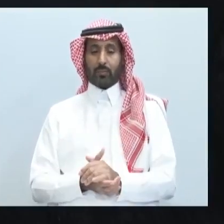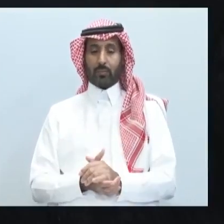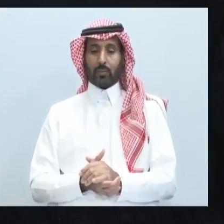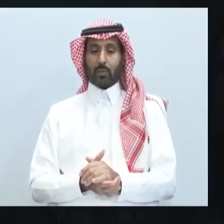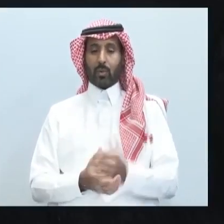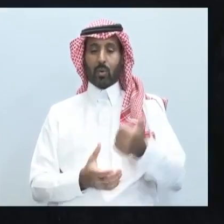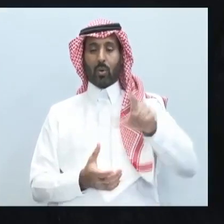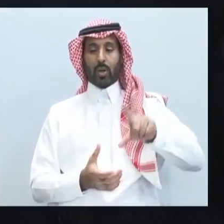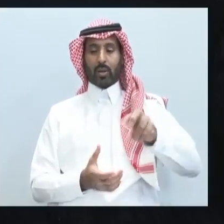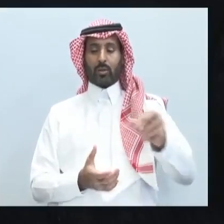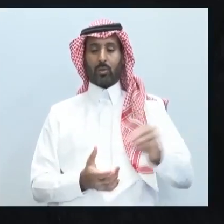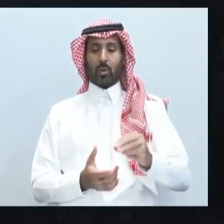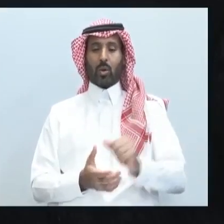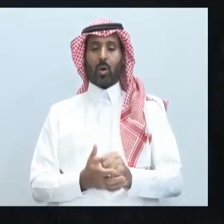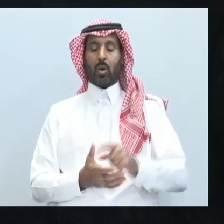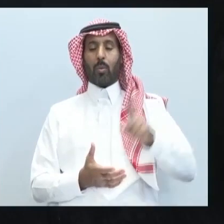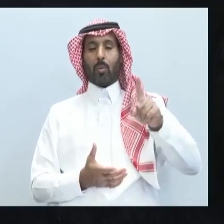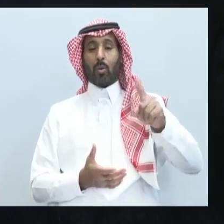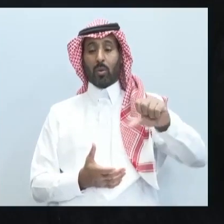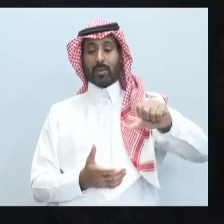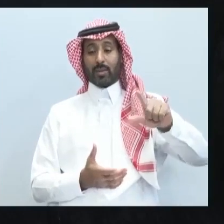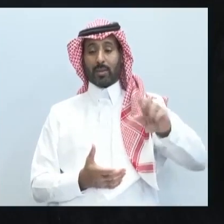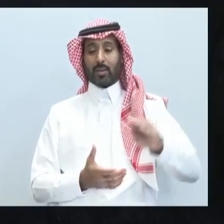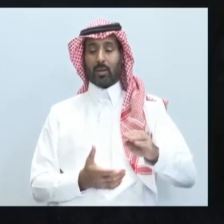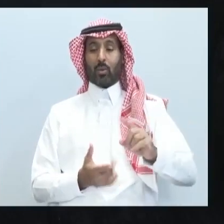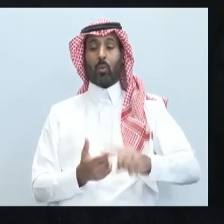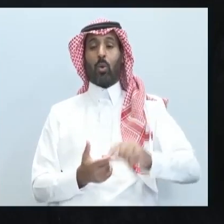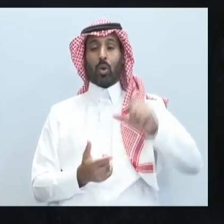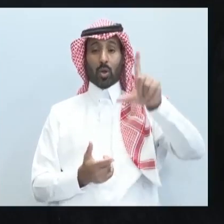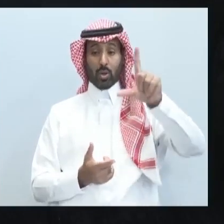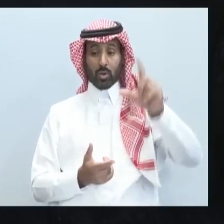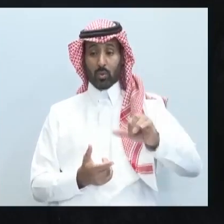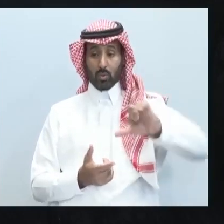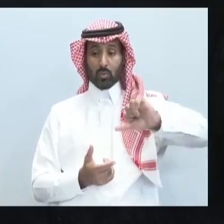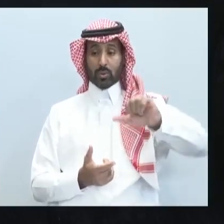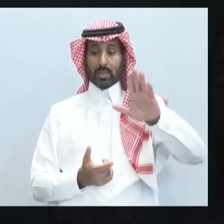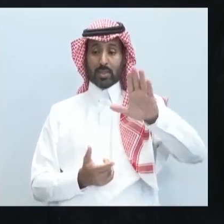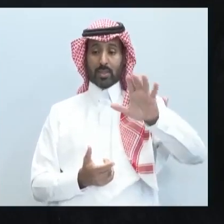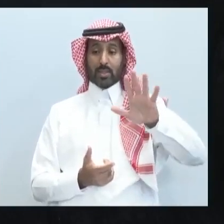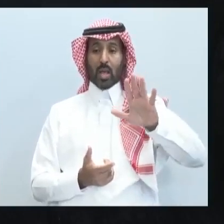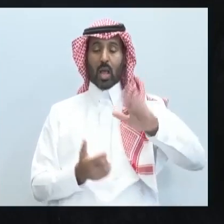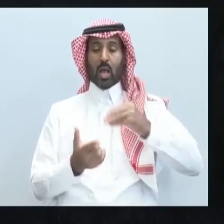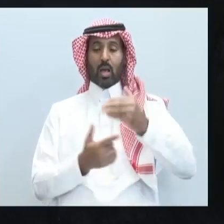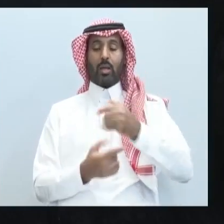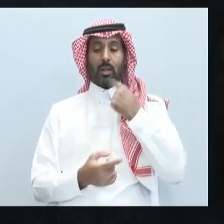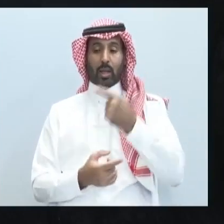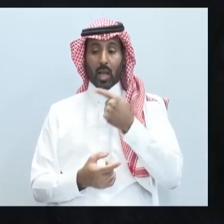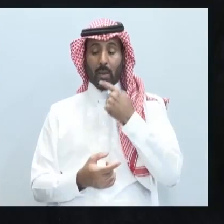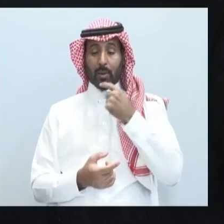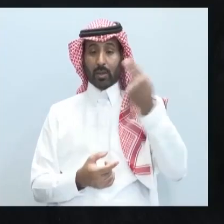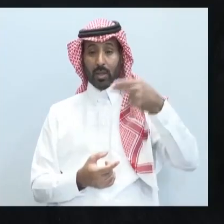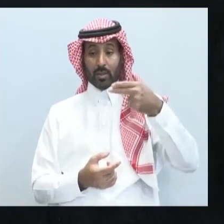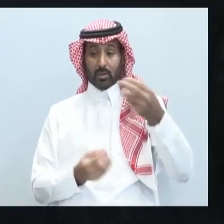ارهينيوس ولاوس في لاورو برونسد او تتكلم عن الهيدروجين